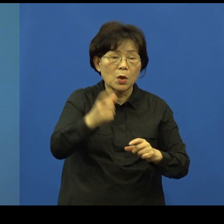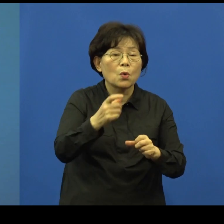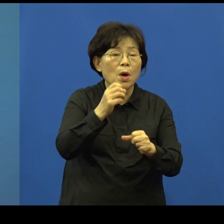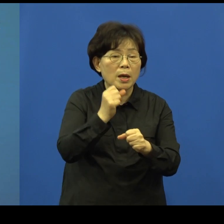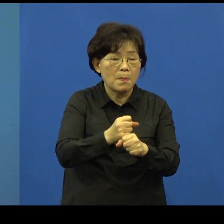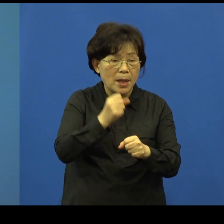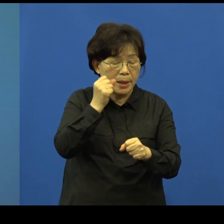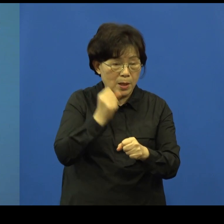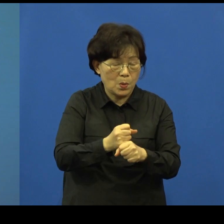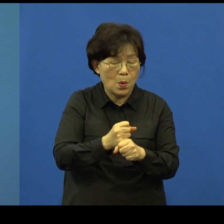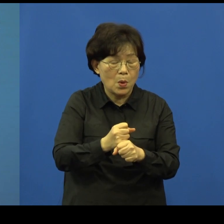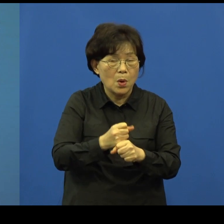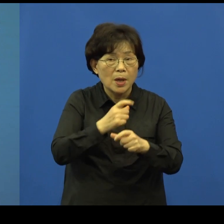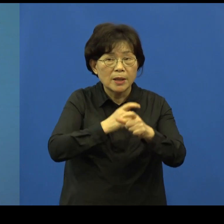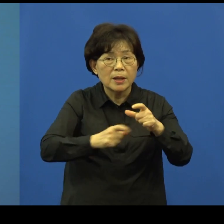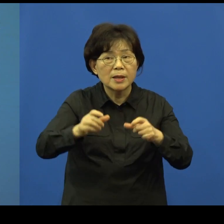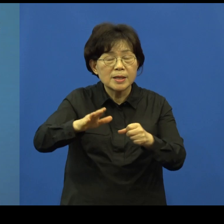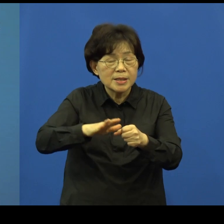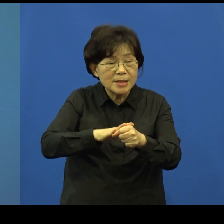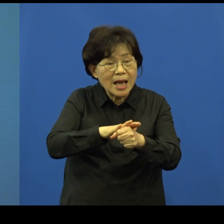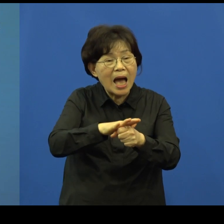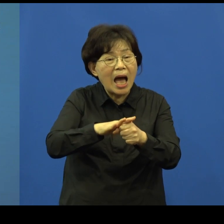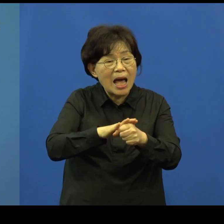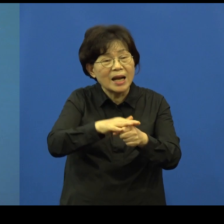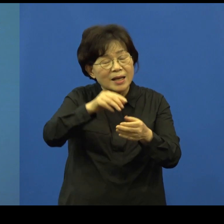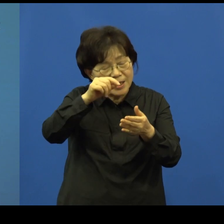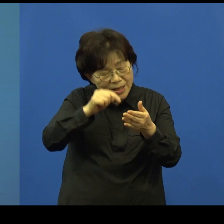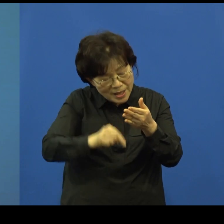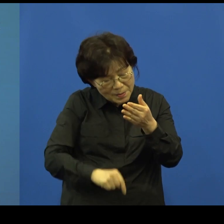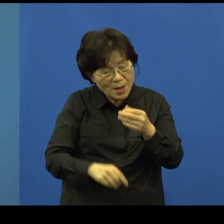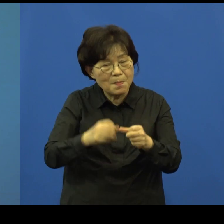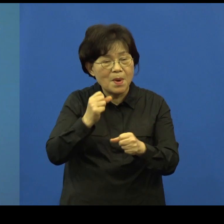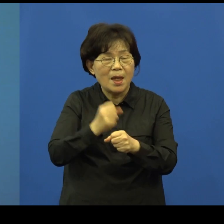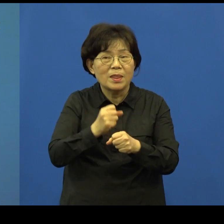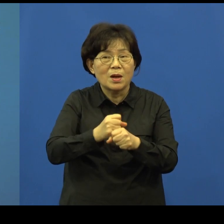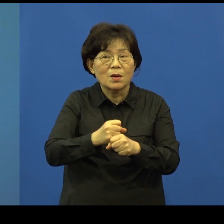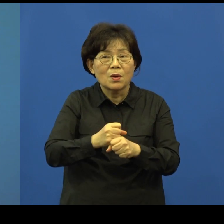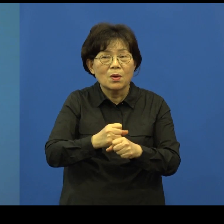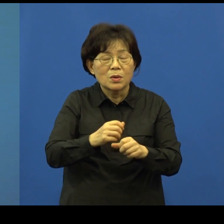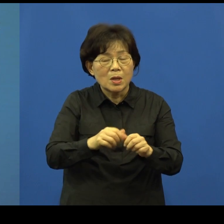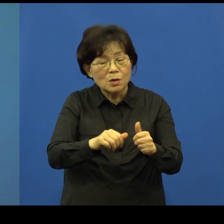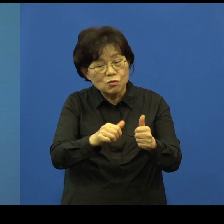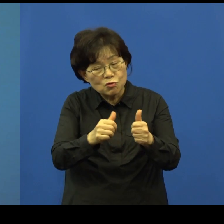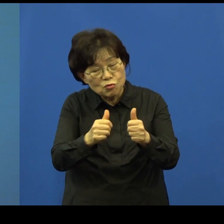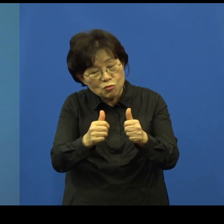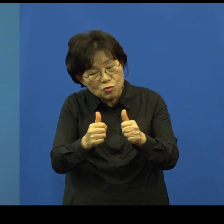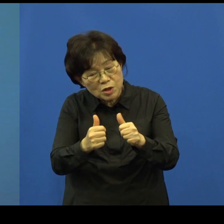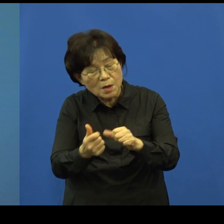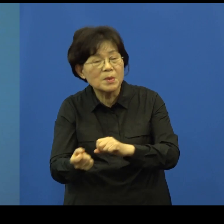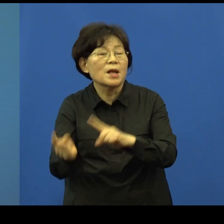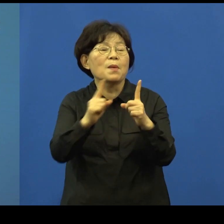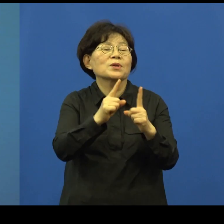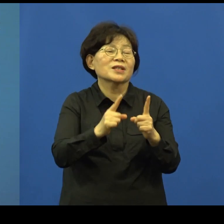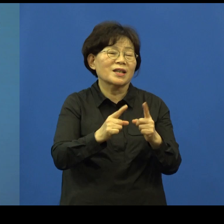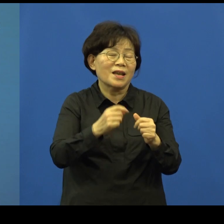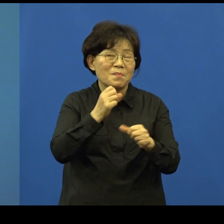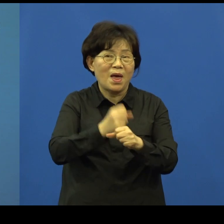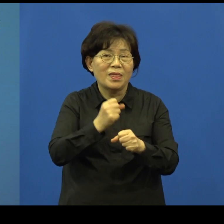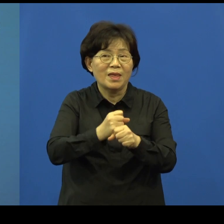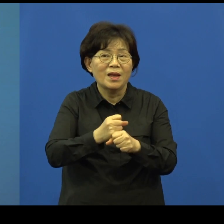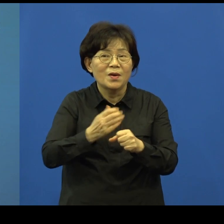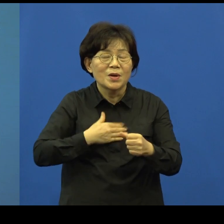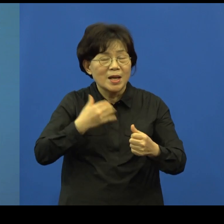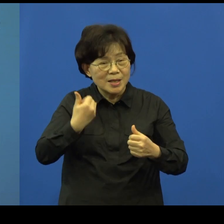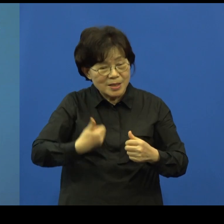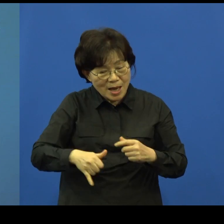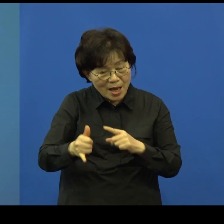만들고 더 사랑으로 깊어지게 만들고 다 죽은 사람을 이렇게 세우는 우리의